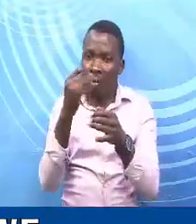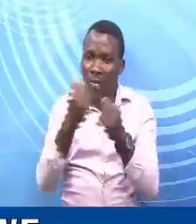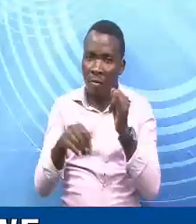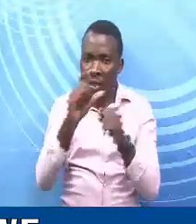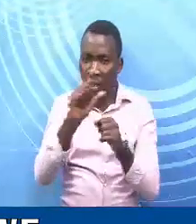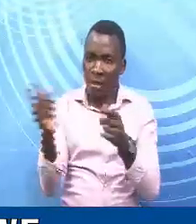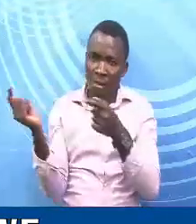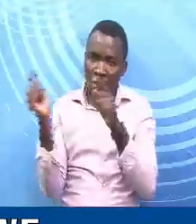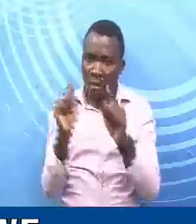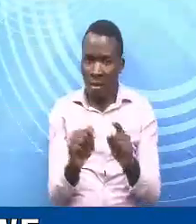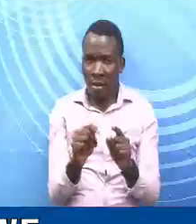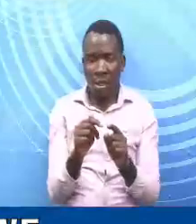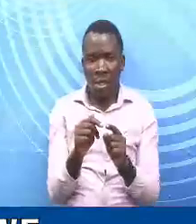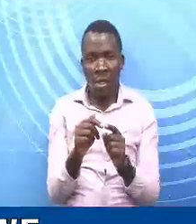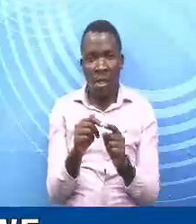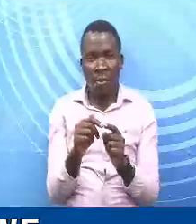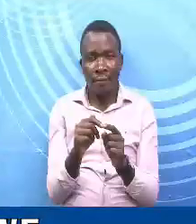rebu yaduhaye abarimu